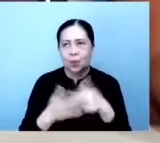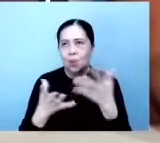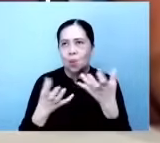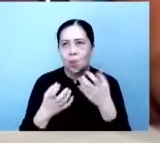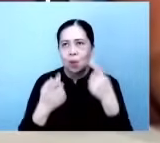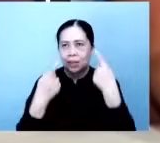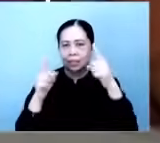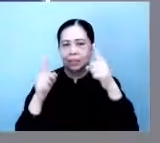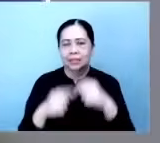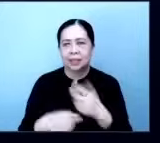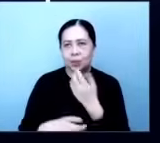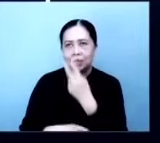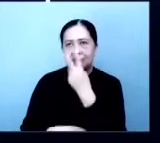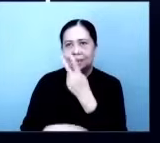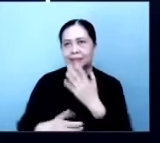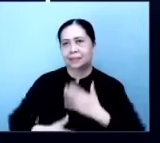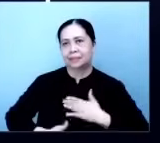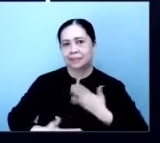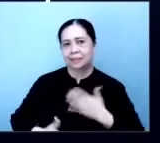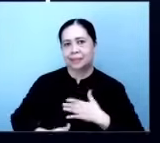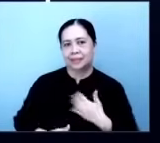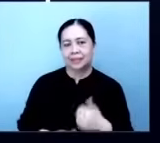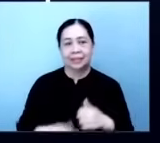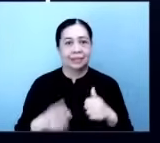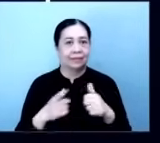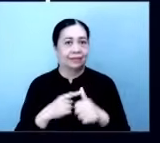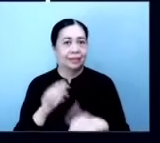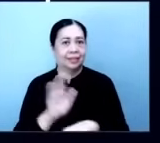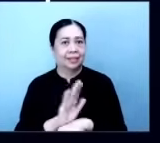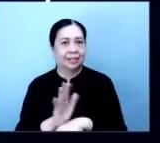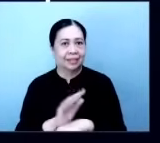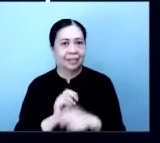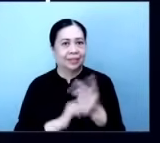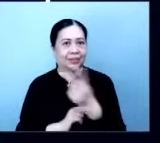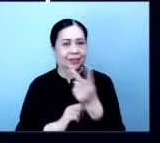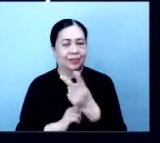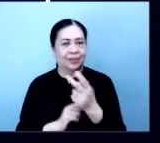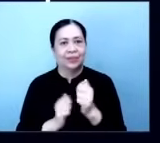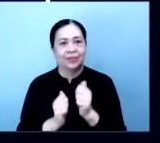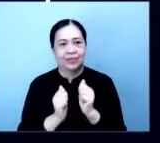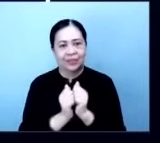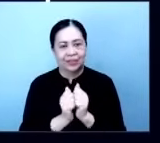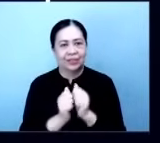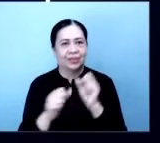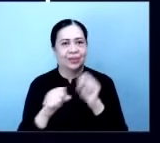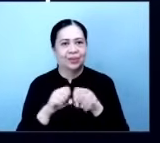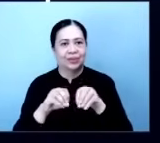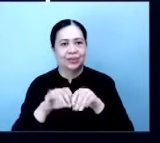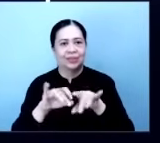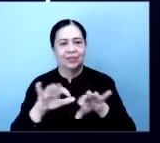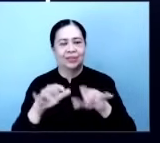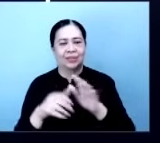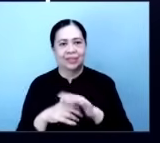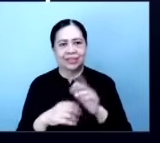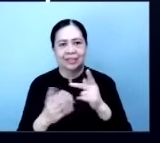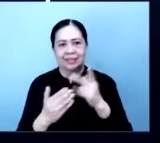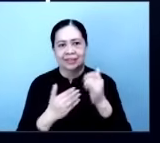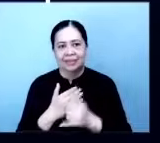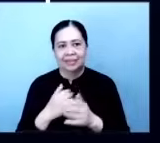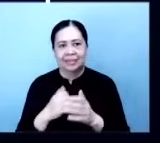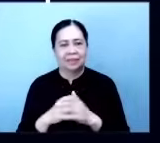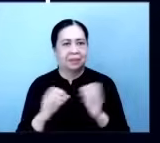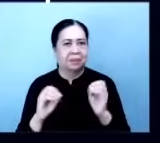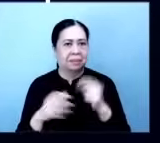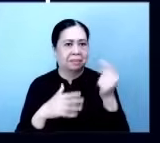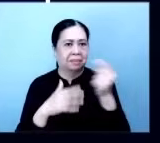siyang makitang masaya. Ito ang unang pelikula na bibida ang Francine. Kaya naman nag-trending agad ang upcoming project. Wala pang